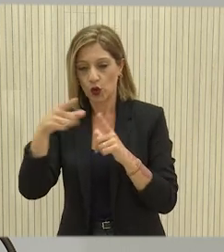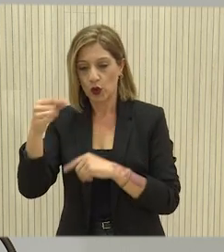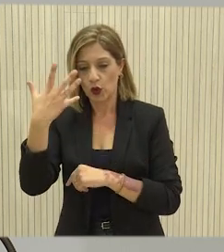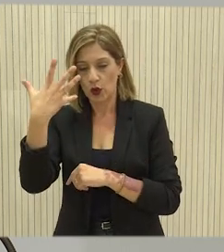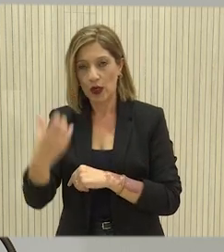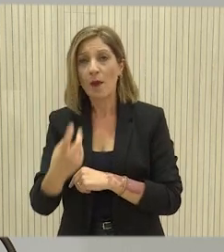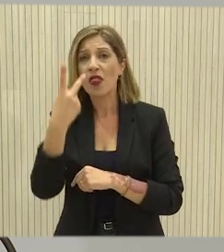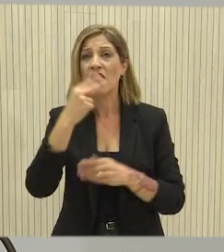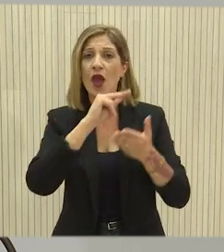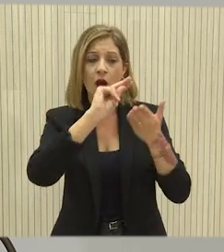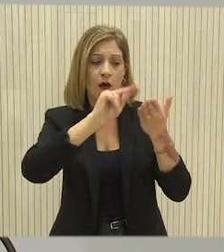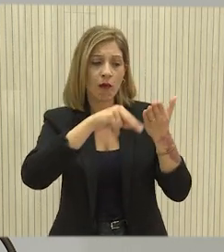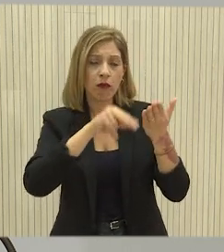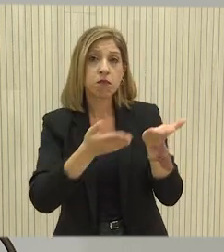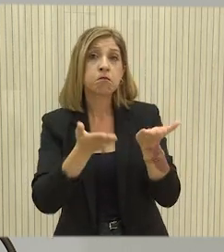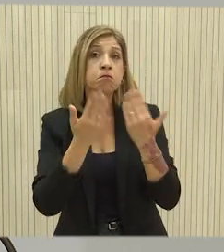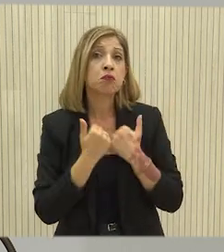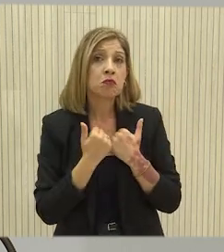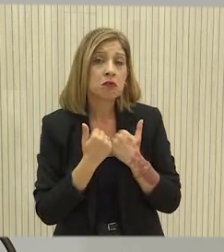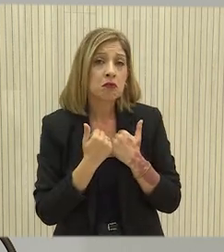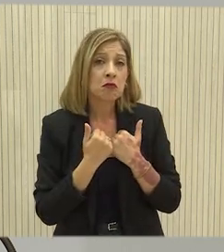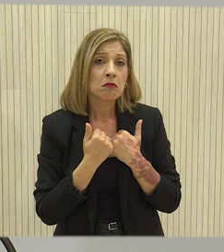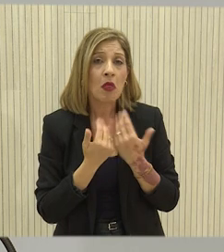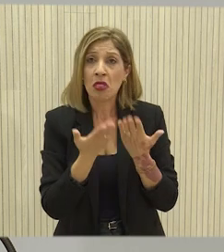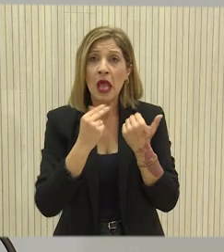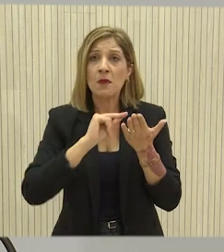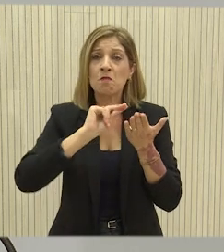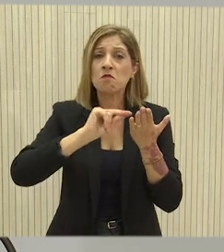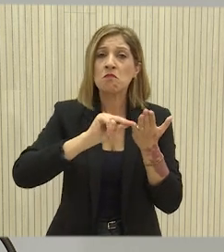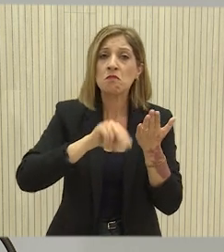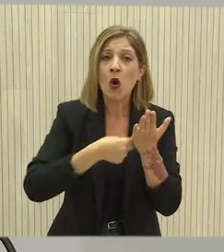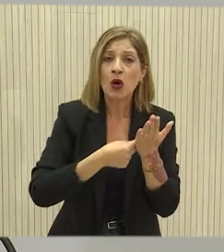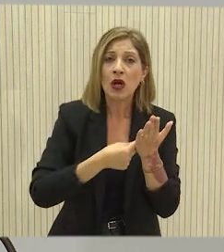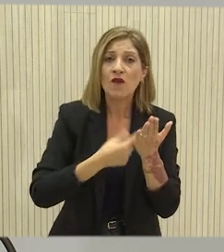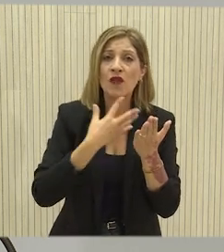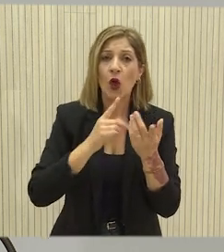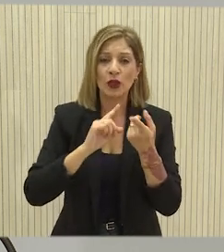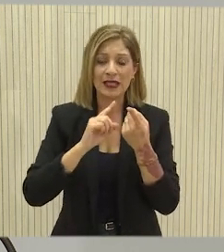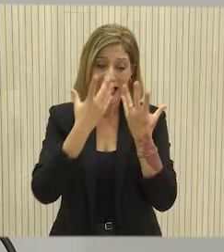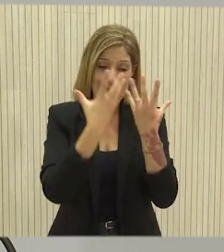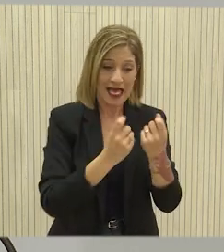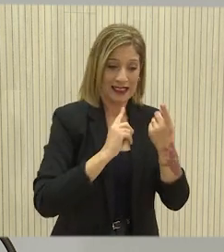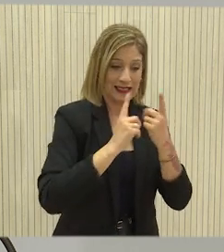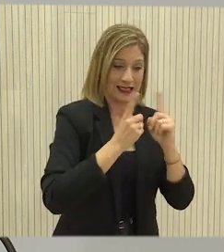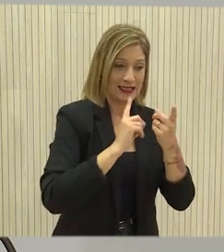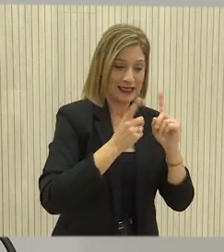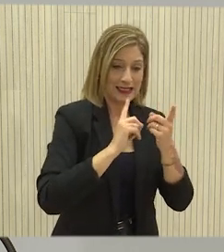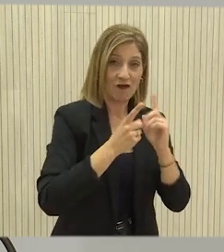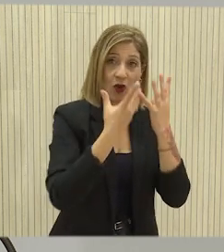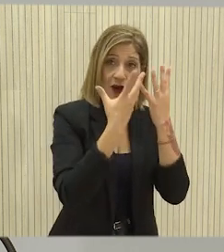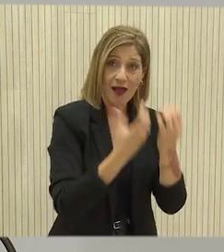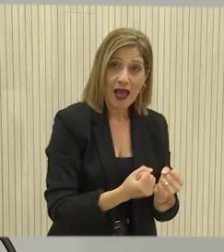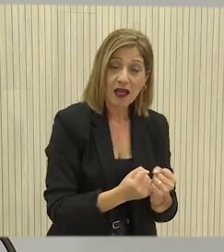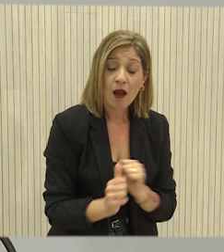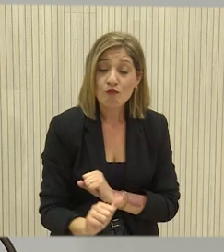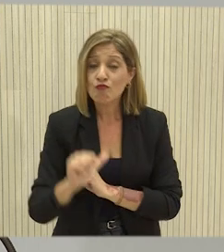υπάρχουν δύο έγγραφα που δεν έχουν υπογραφεί. Και εφόσον δεν έχουν υπογραφεί, για αυτούς η συμφωνία δεν είναι ότι δεν υπάρχει, αλλά πρώτα θα γίνει το δικό